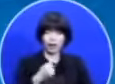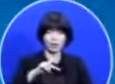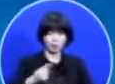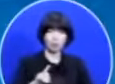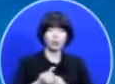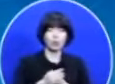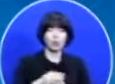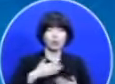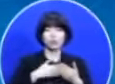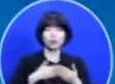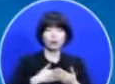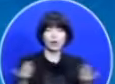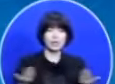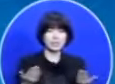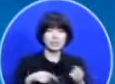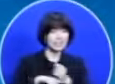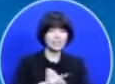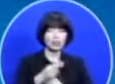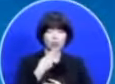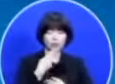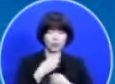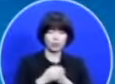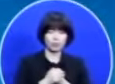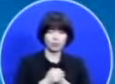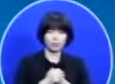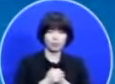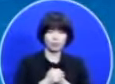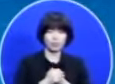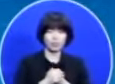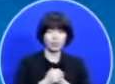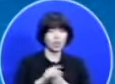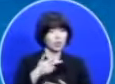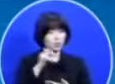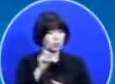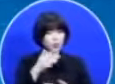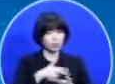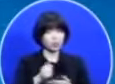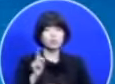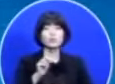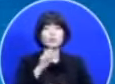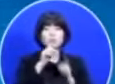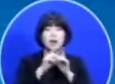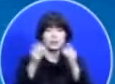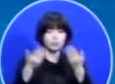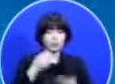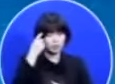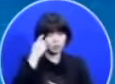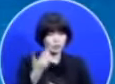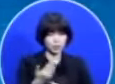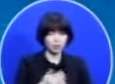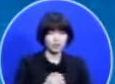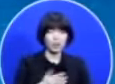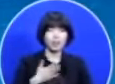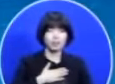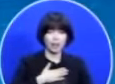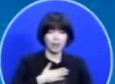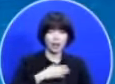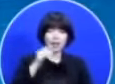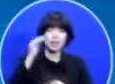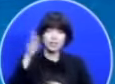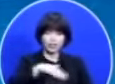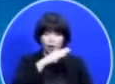두려워 할 이유가 없습니다 도대체 주님은 무슨 말씀을 하셨지요 내가 결코